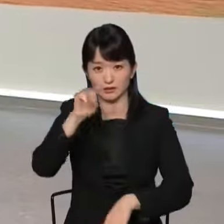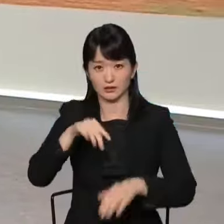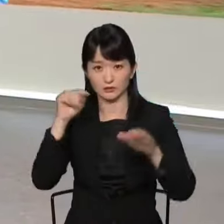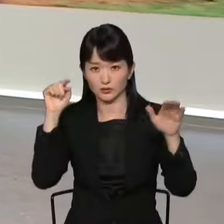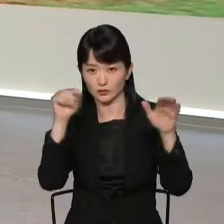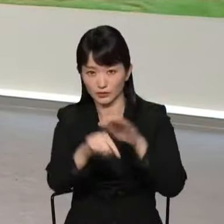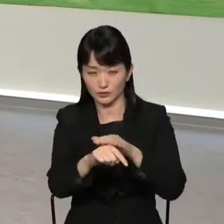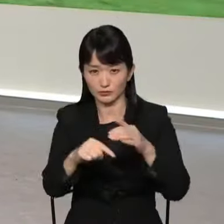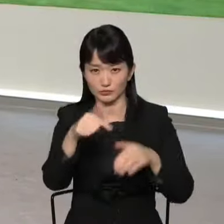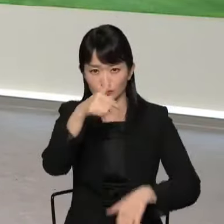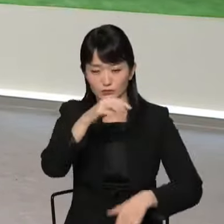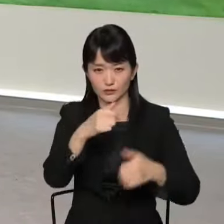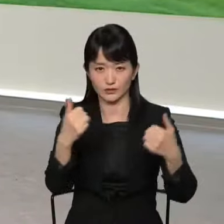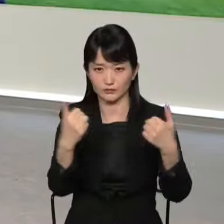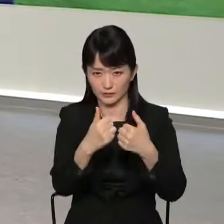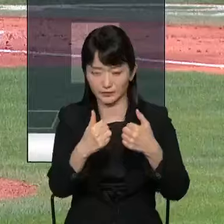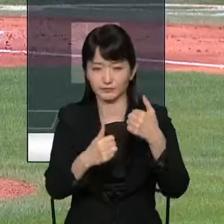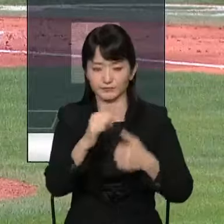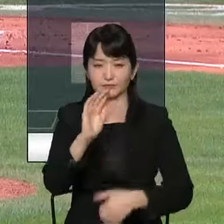겁니다. 박준우 기자입니다.